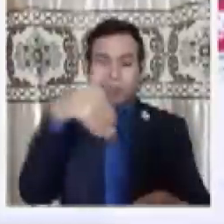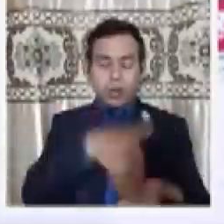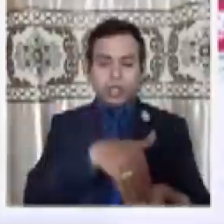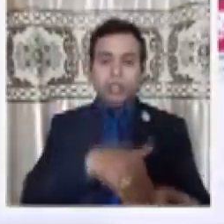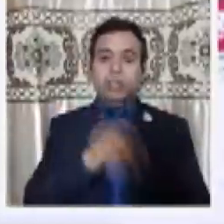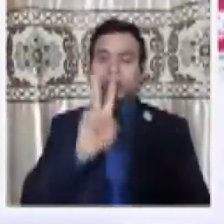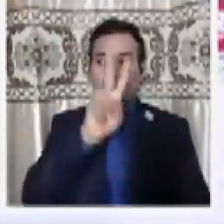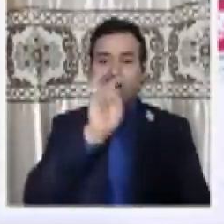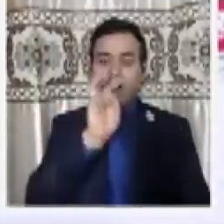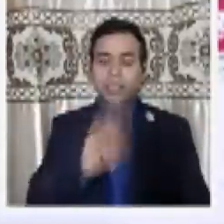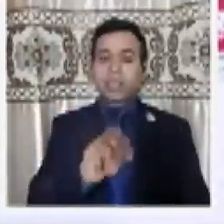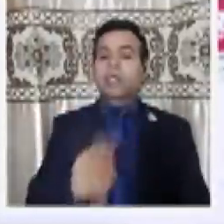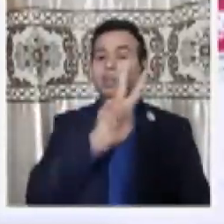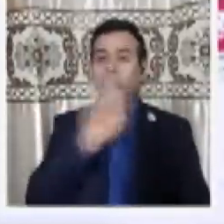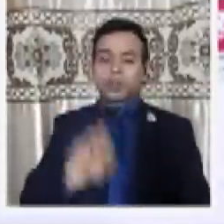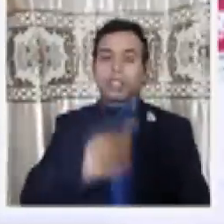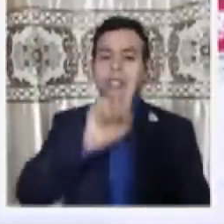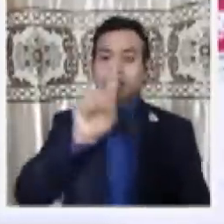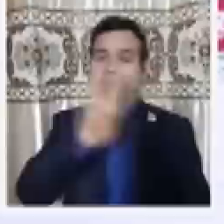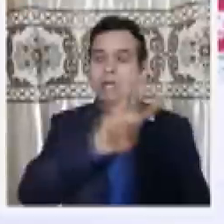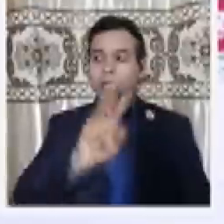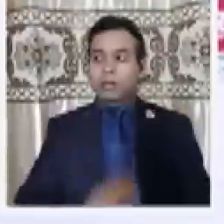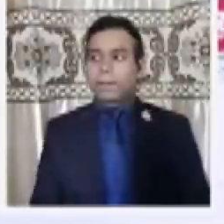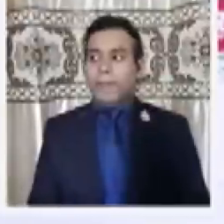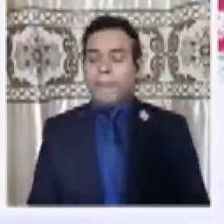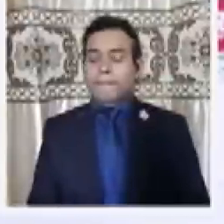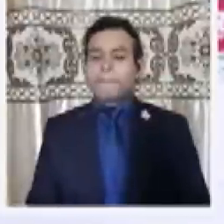ঢাকা মহানগরীতে সাধারণ শয্যায় ভর্তিকৃত রোগী